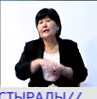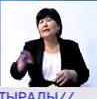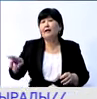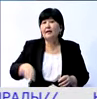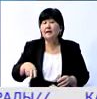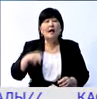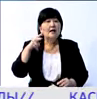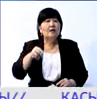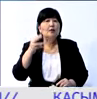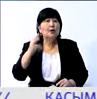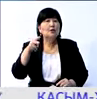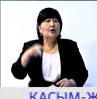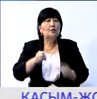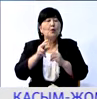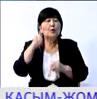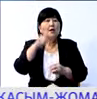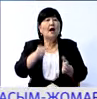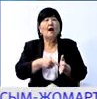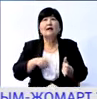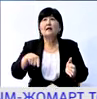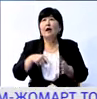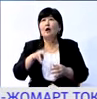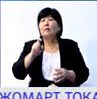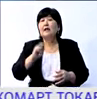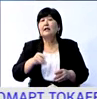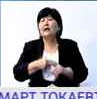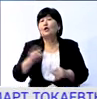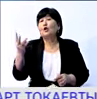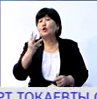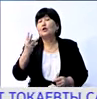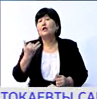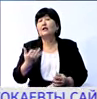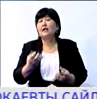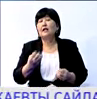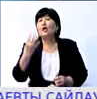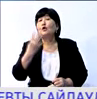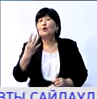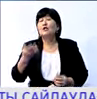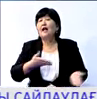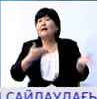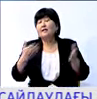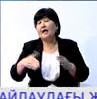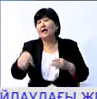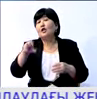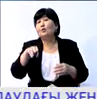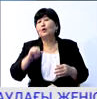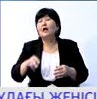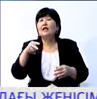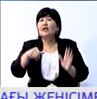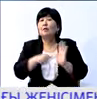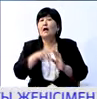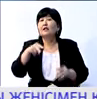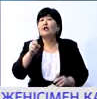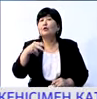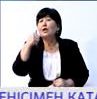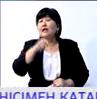директоры, 2003-2012 жылдары Қарағанды қалалық мәслихатының 3-ші және 4-ші шақырылымдағы депутаты,